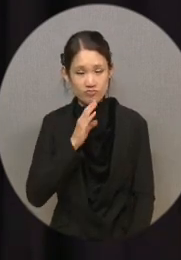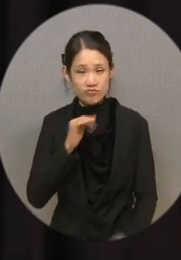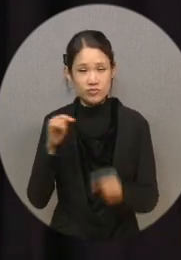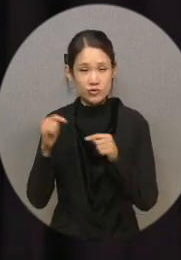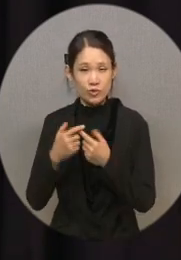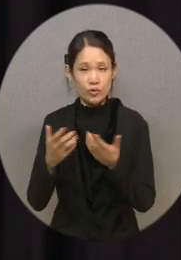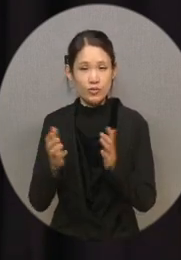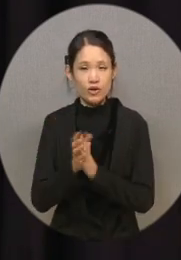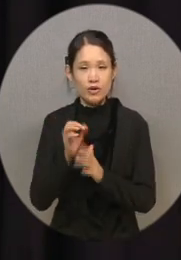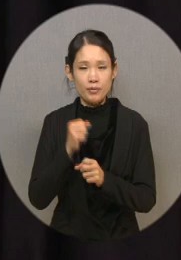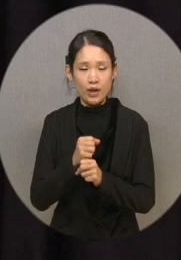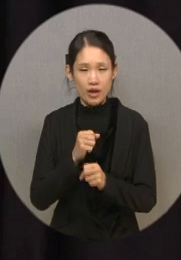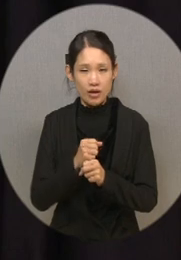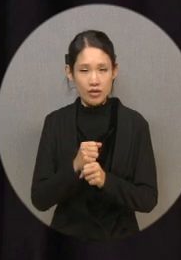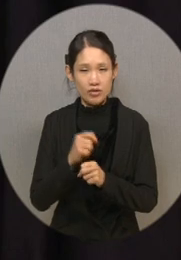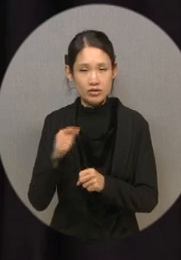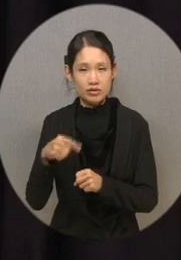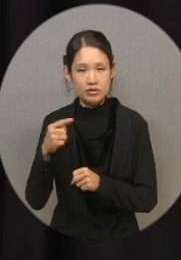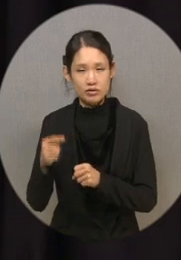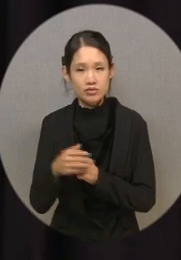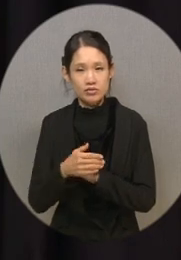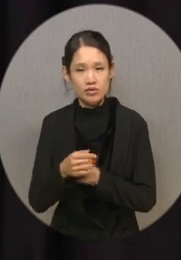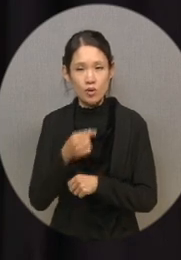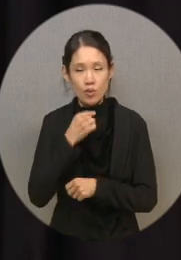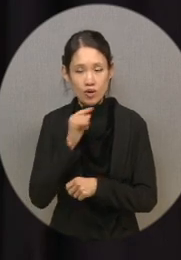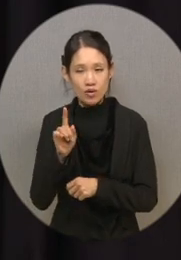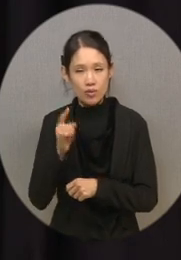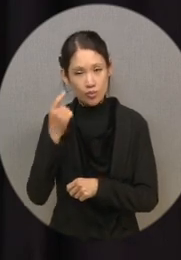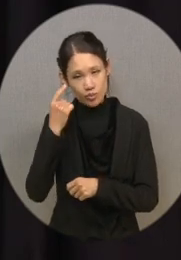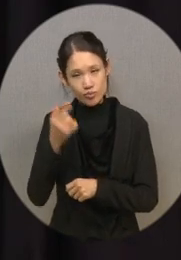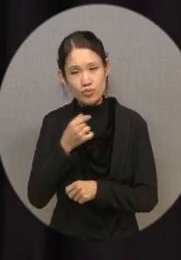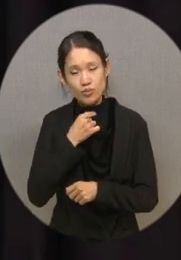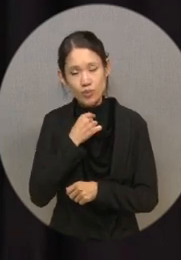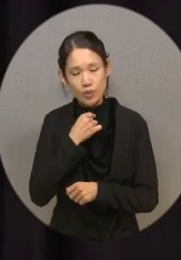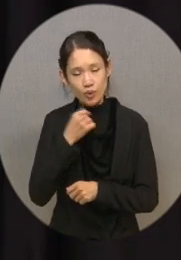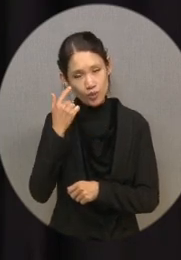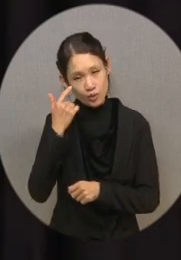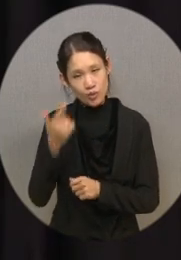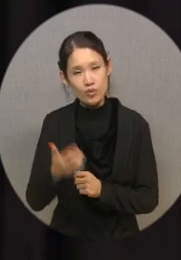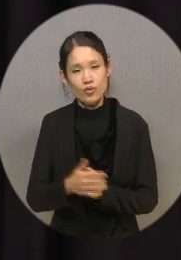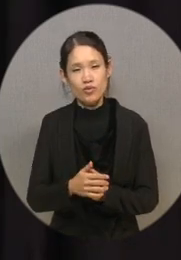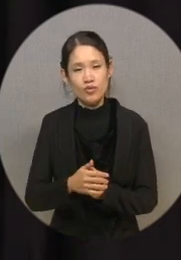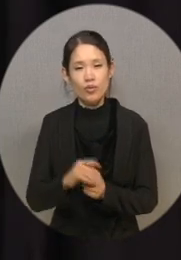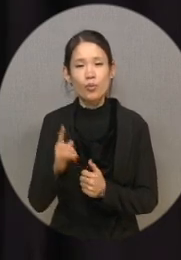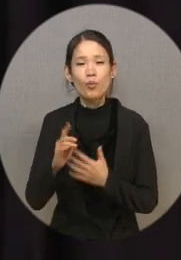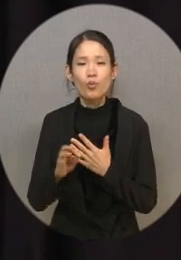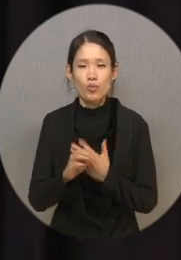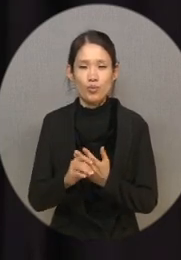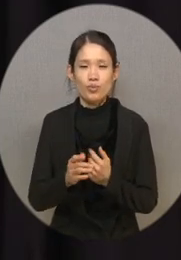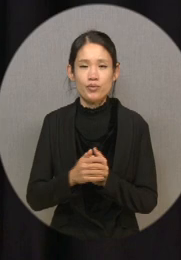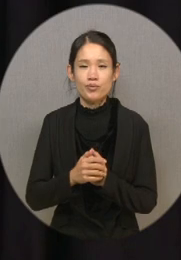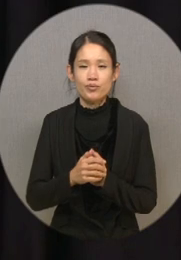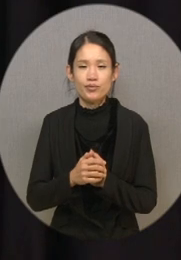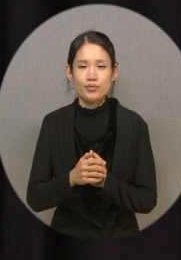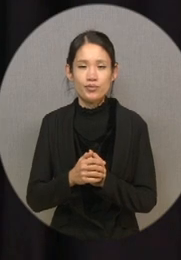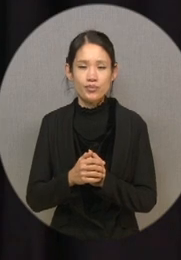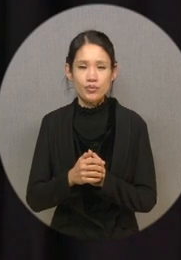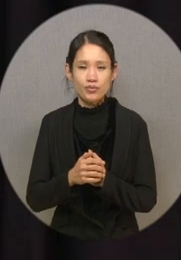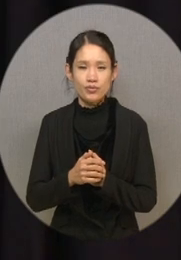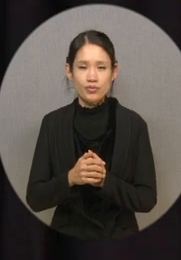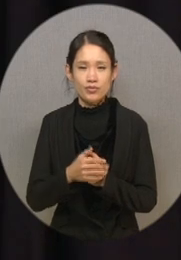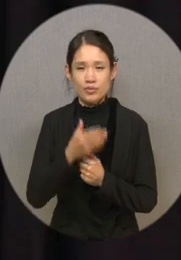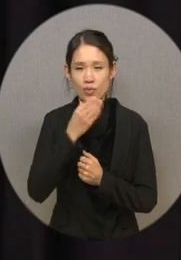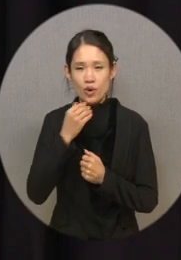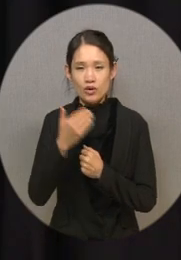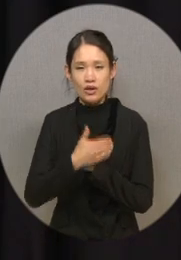협의회가 만들어지면은 무슨 걸 하려고 그렇게 바라보냐? 그런데 그게 뭐냐면은 우리나라에 지금 복지